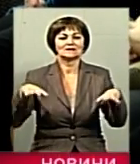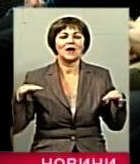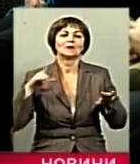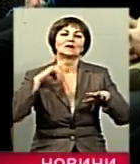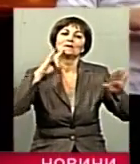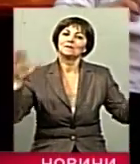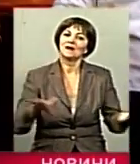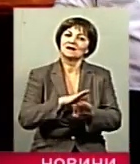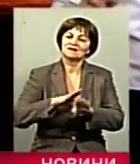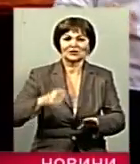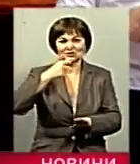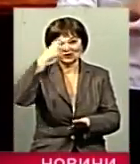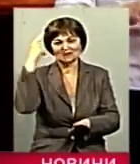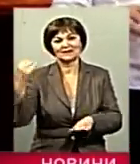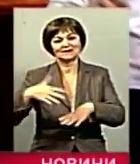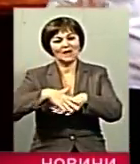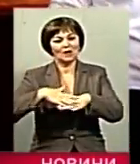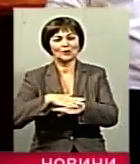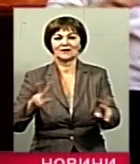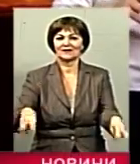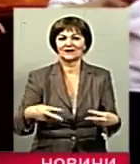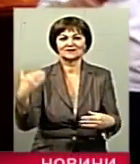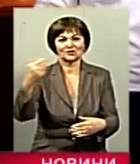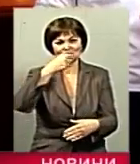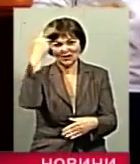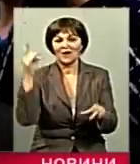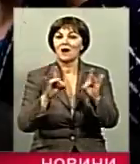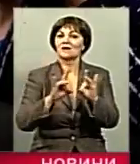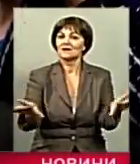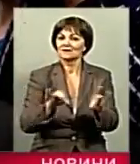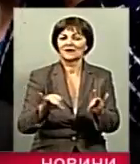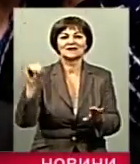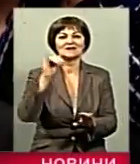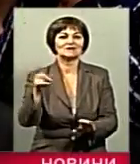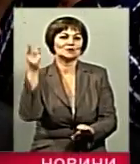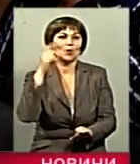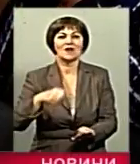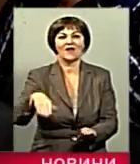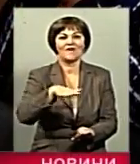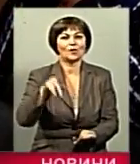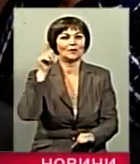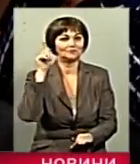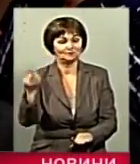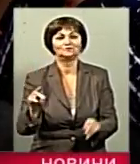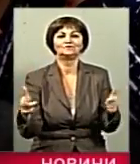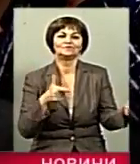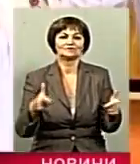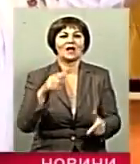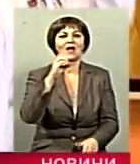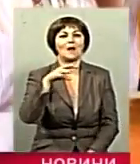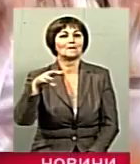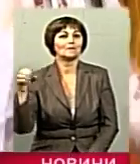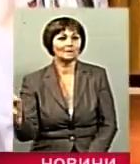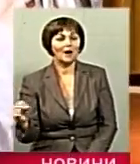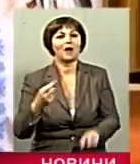пісні, учні танцювали народні танці Чехії та розповідали історію європейської країни. Концерт підготувала вчителька Ева Резнічкова, яка